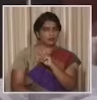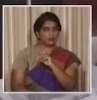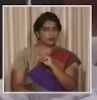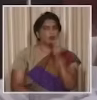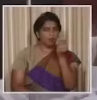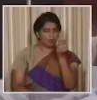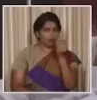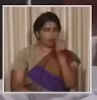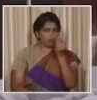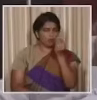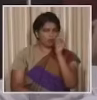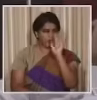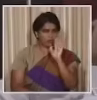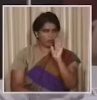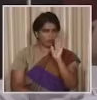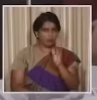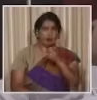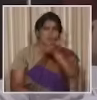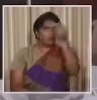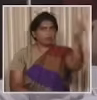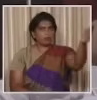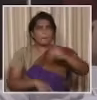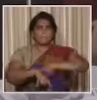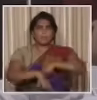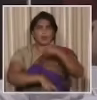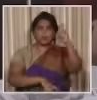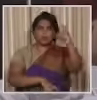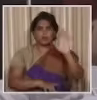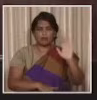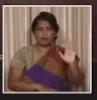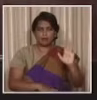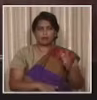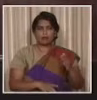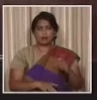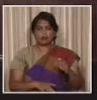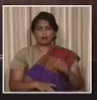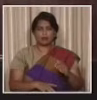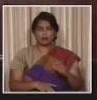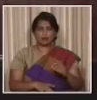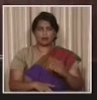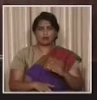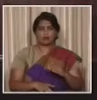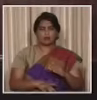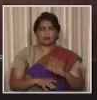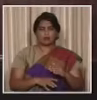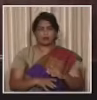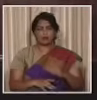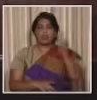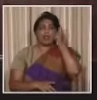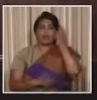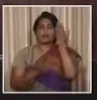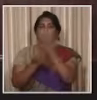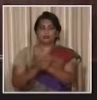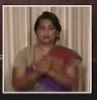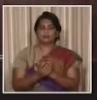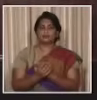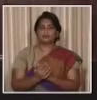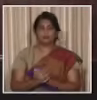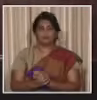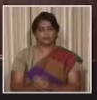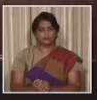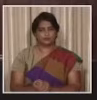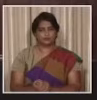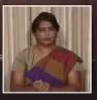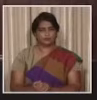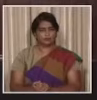පොඩ්ඩක් මට ඉඳ දෙන්න ඔබතුම ඒ පැත්තට දුන්නාට පැය භාගයක් විතර. එතකොට එතුමාගේ යෝජනා ඉදිරිපත් කළා. දැන් ඒක වර පිටුට යොමු